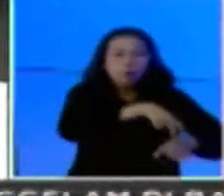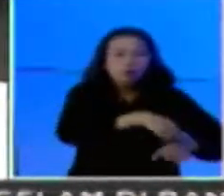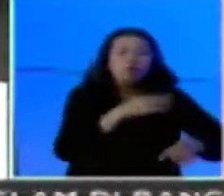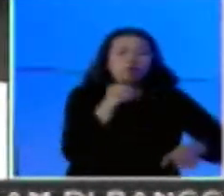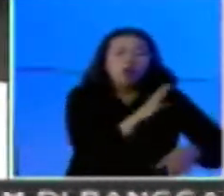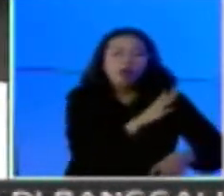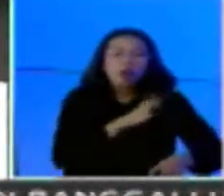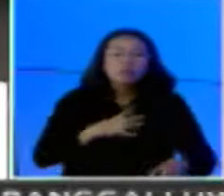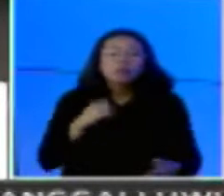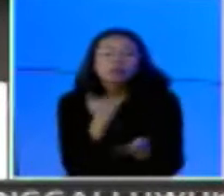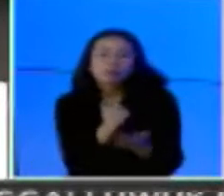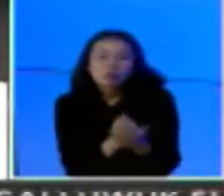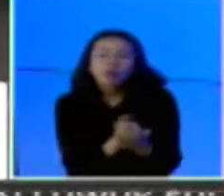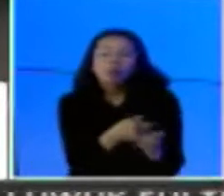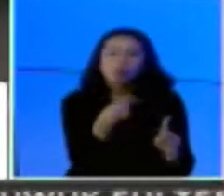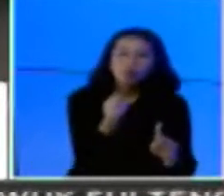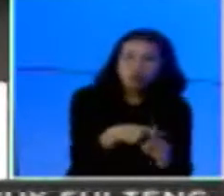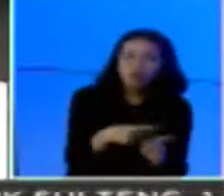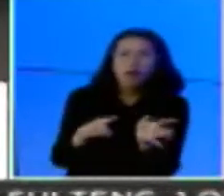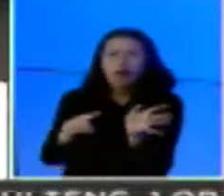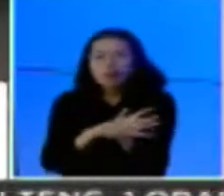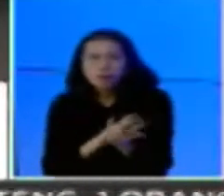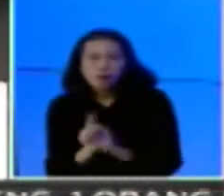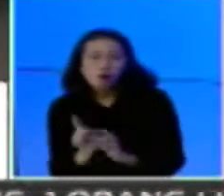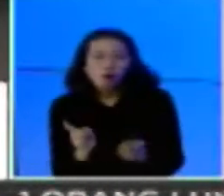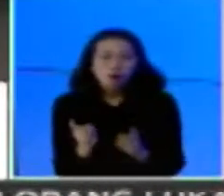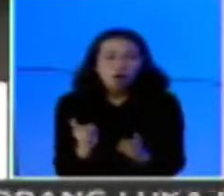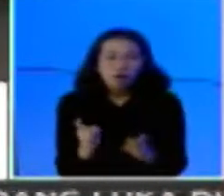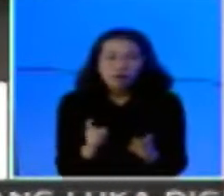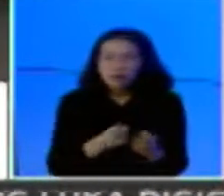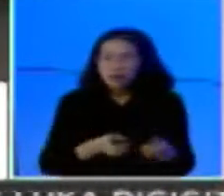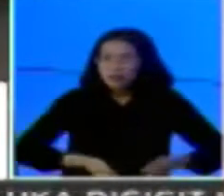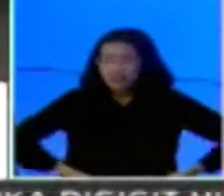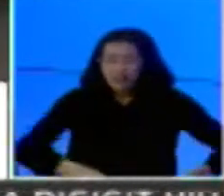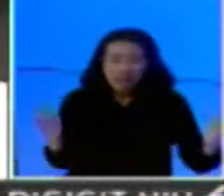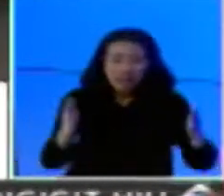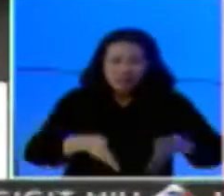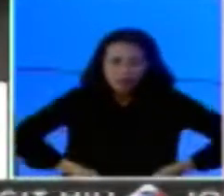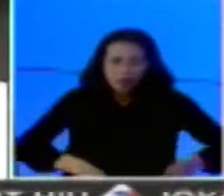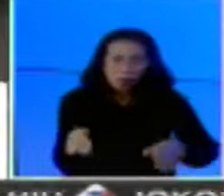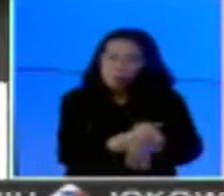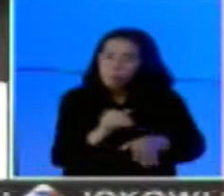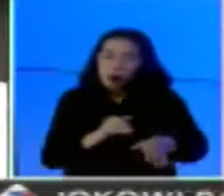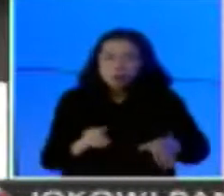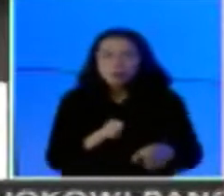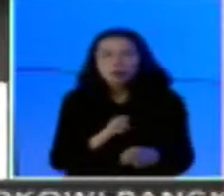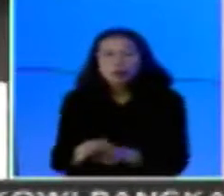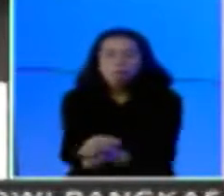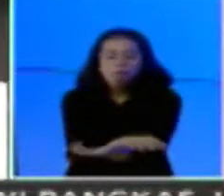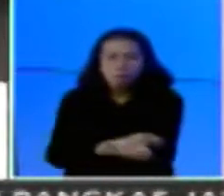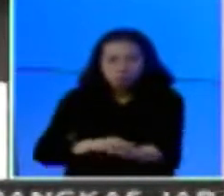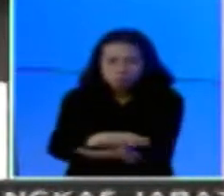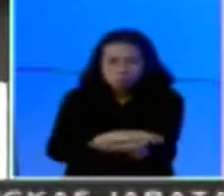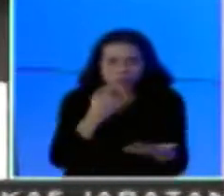Sebenarnya plus minus sih Mbak, kayak misalkan kalau lagi hektik banget jalanan itu emang bikin macet dan semrawut. Tapi